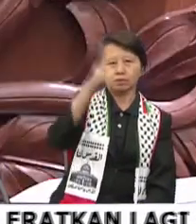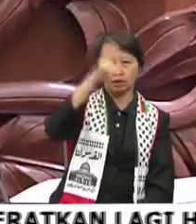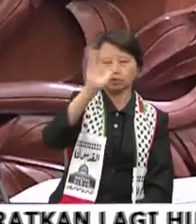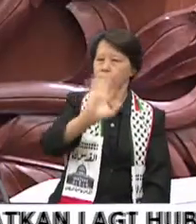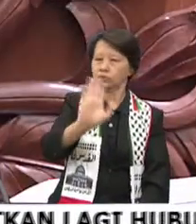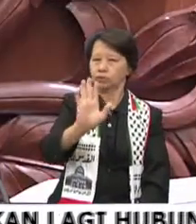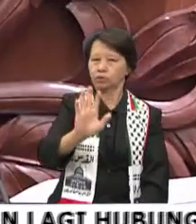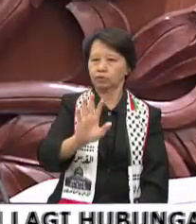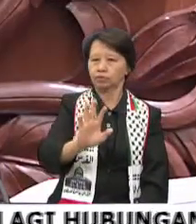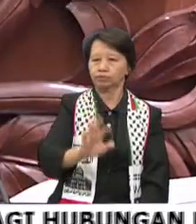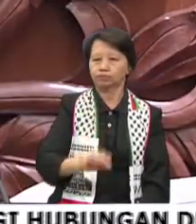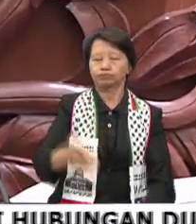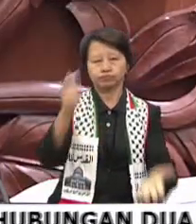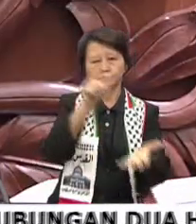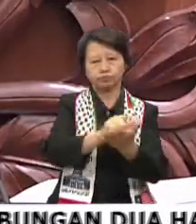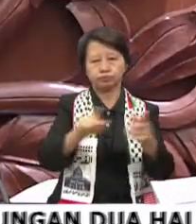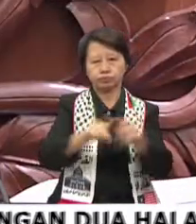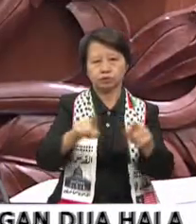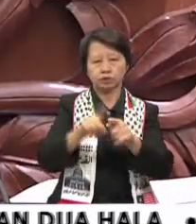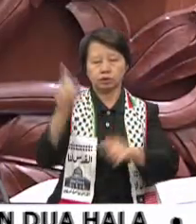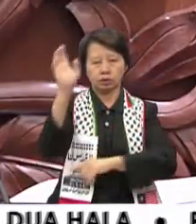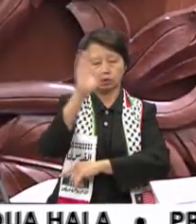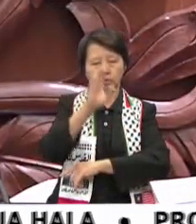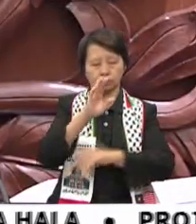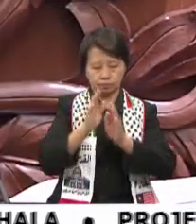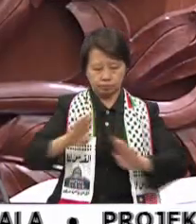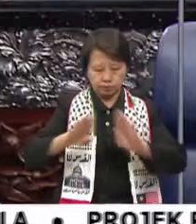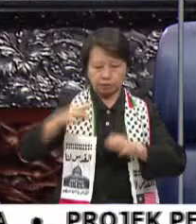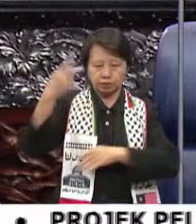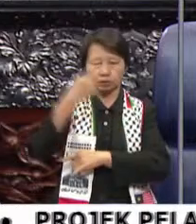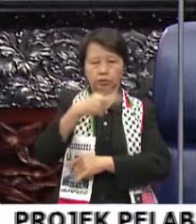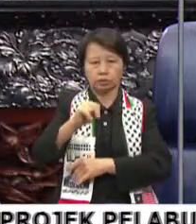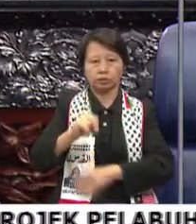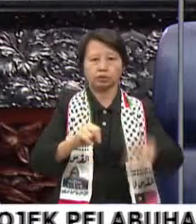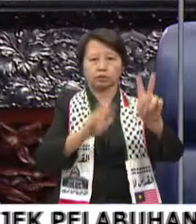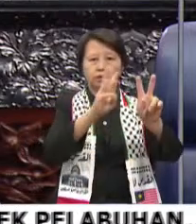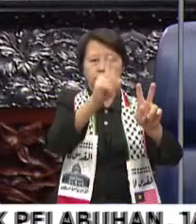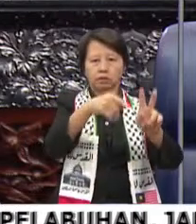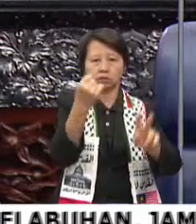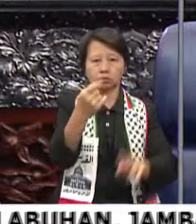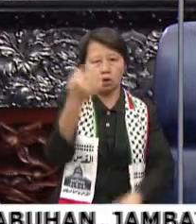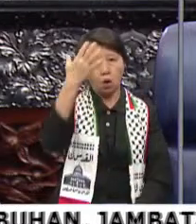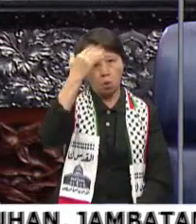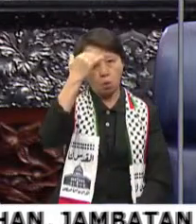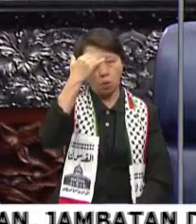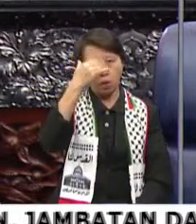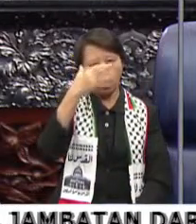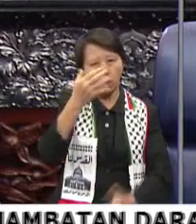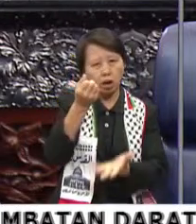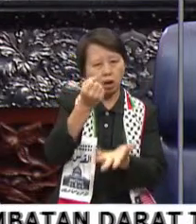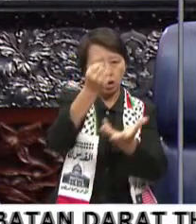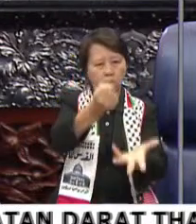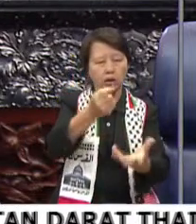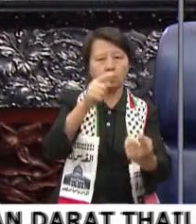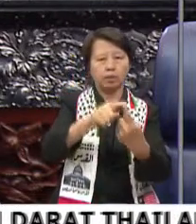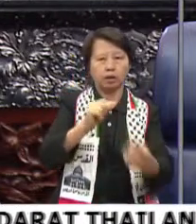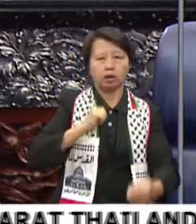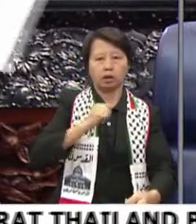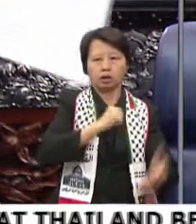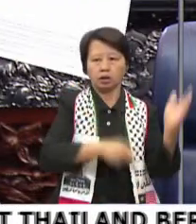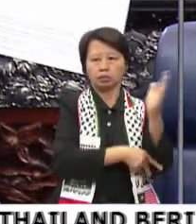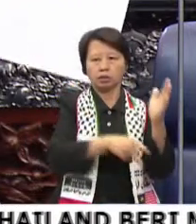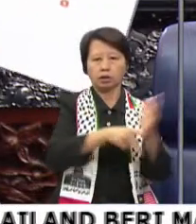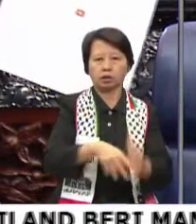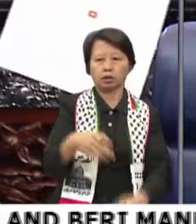kerajaan laporan yang sama berita harian pada Tarikh yang sama 26 November Kenapa nak salur peruntukan pada ahli parlimen